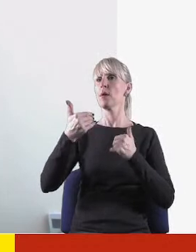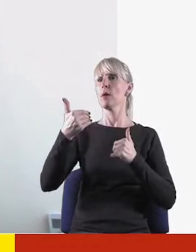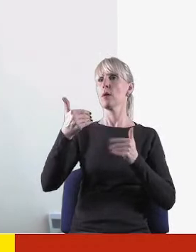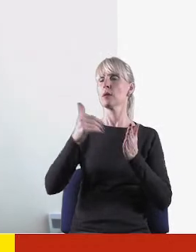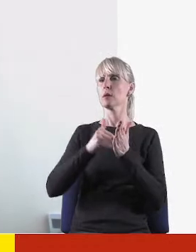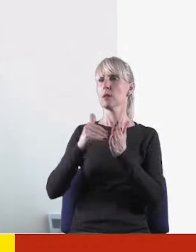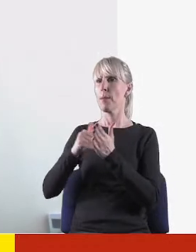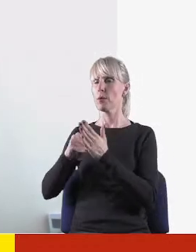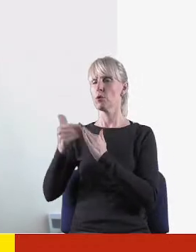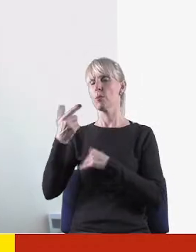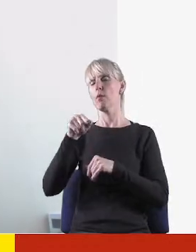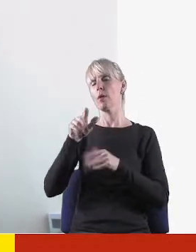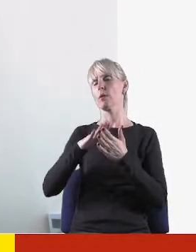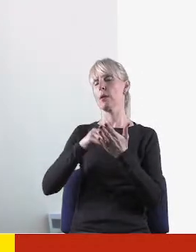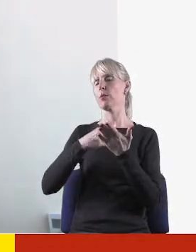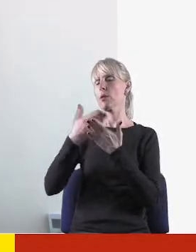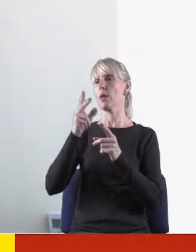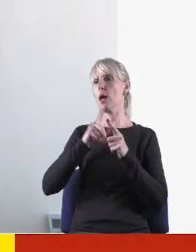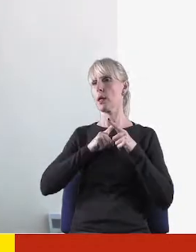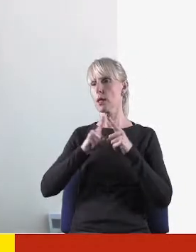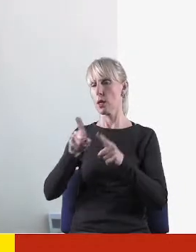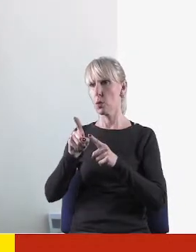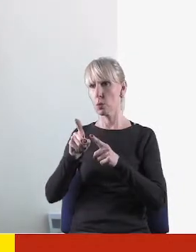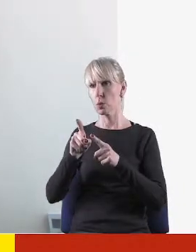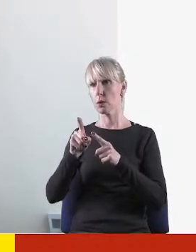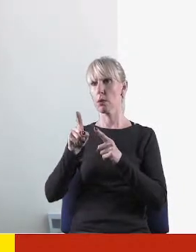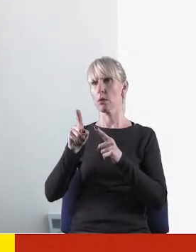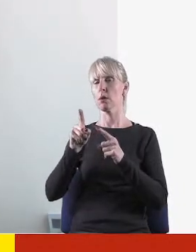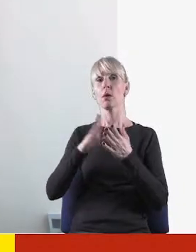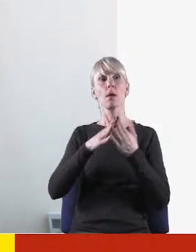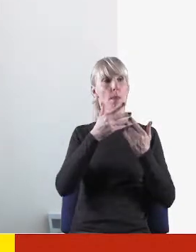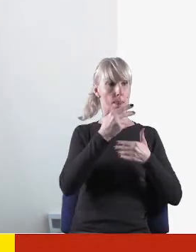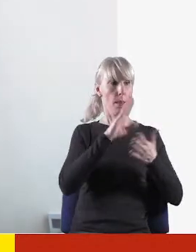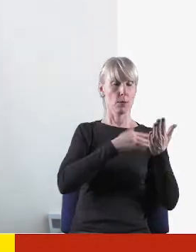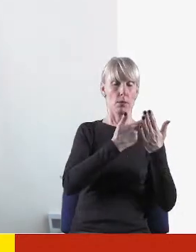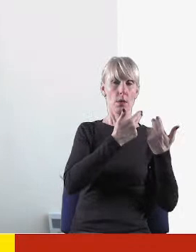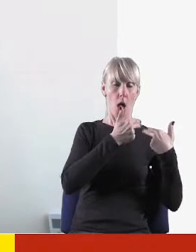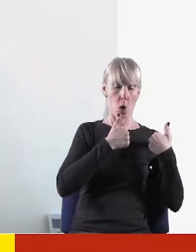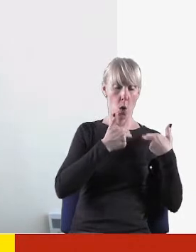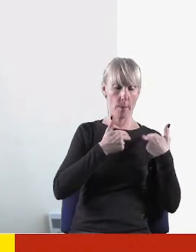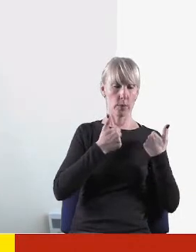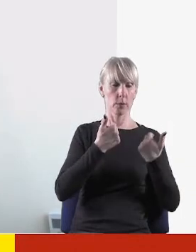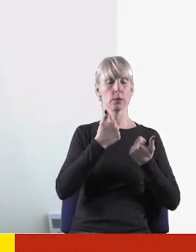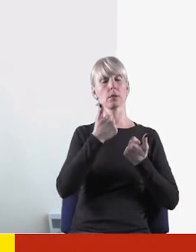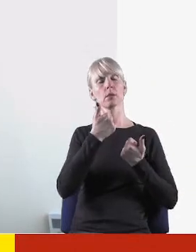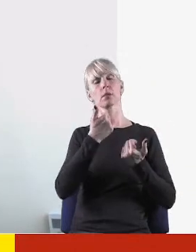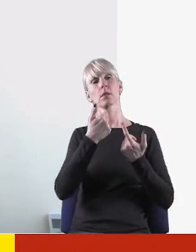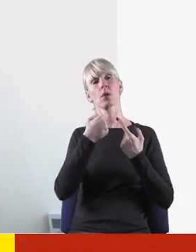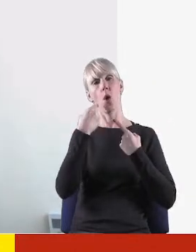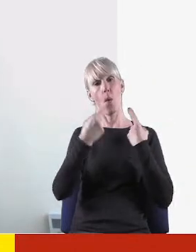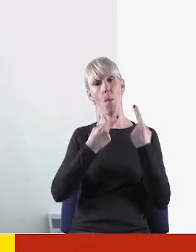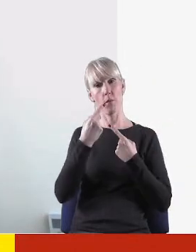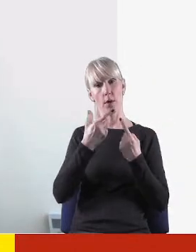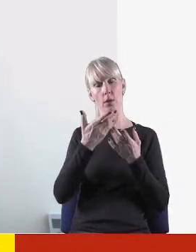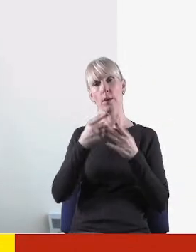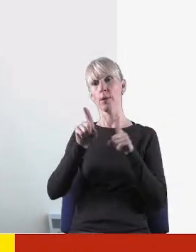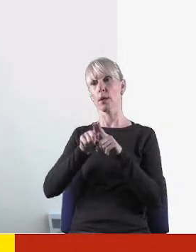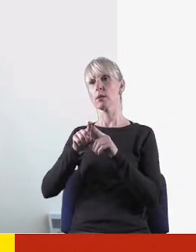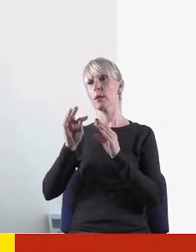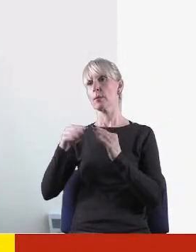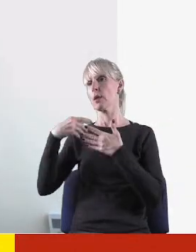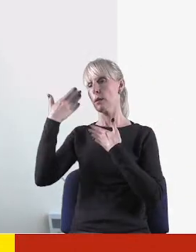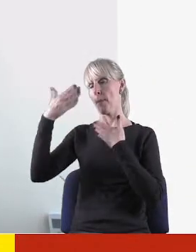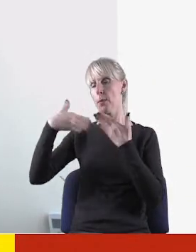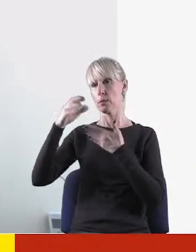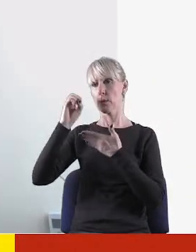na poszczególne kierunki, tak jak na przykład mówiłem na komisji wcześniej i teraz podczas prezentacji, gdzie